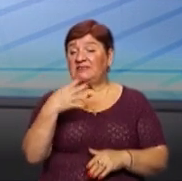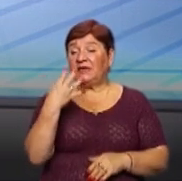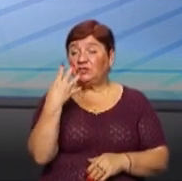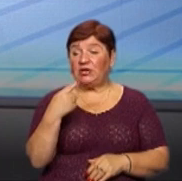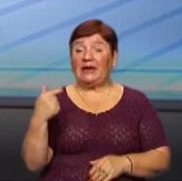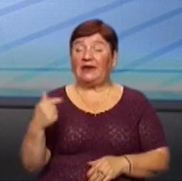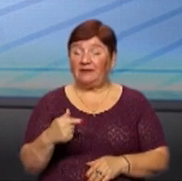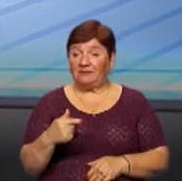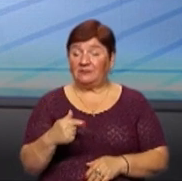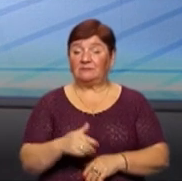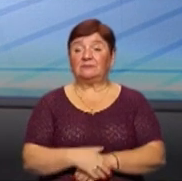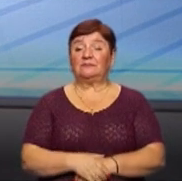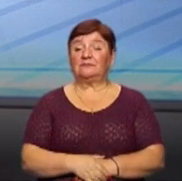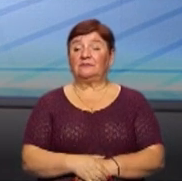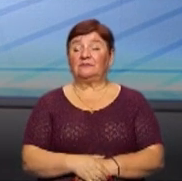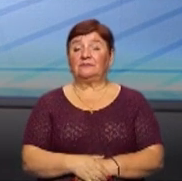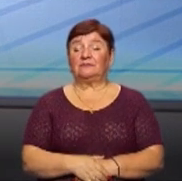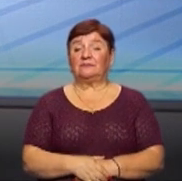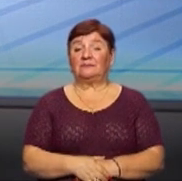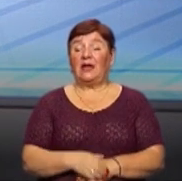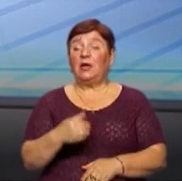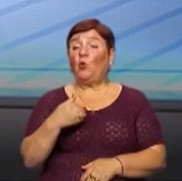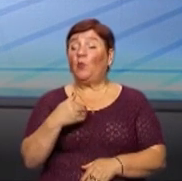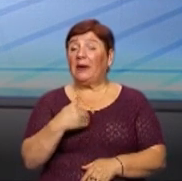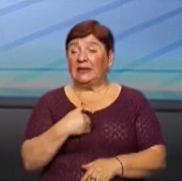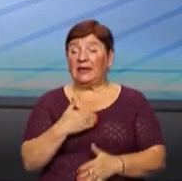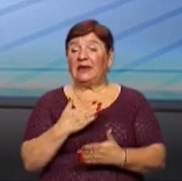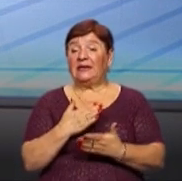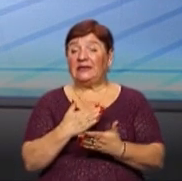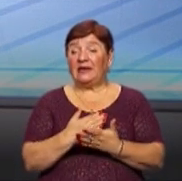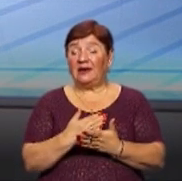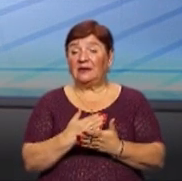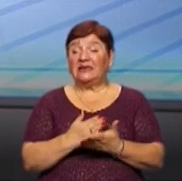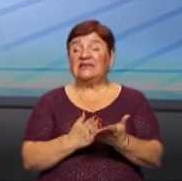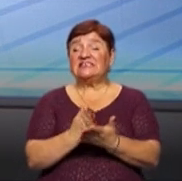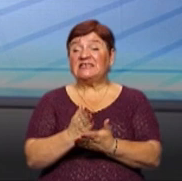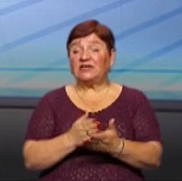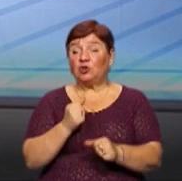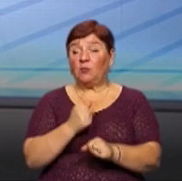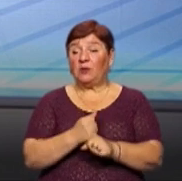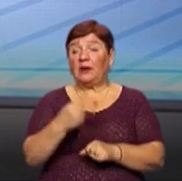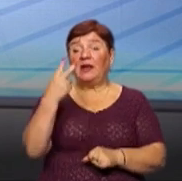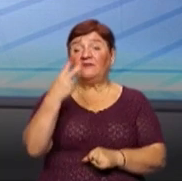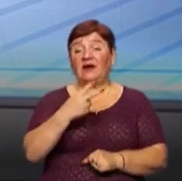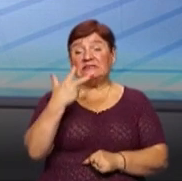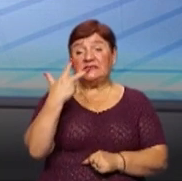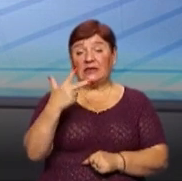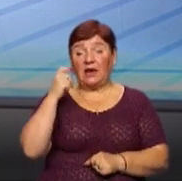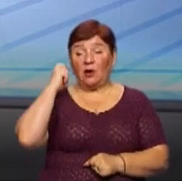1854 гривні. Так, я зрозуміла вас. І в мене є стаж роботи 23